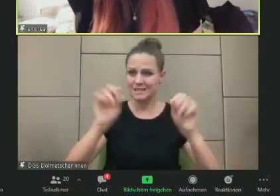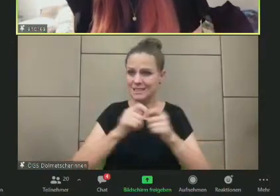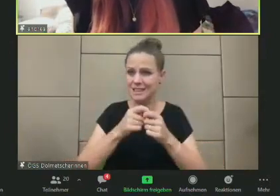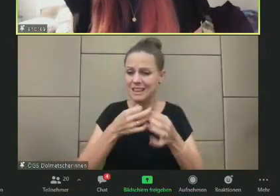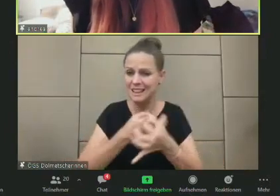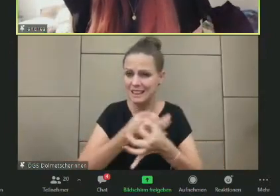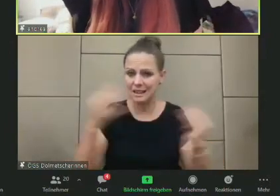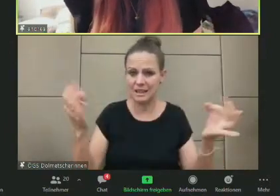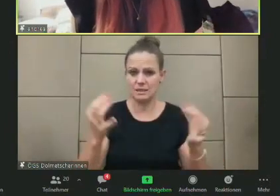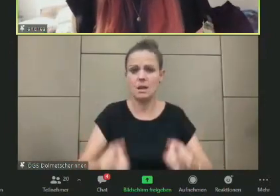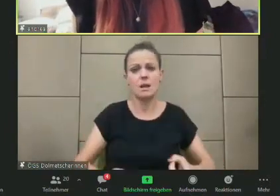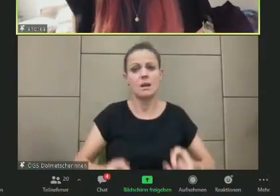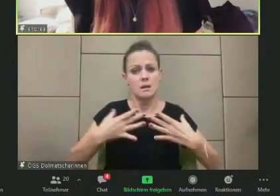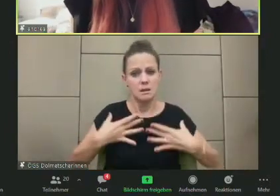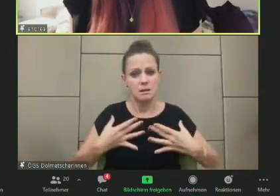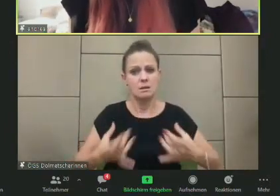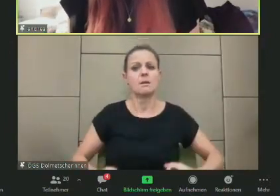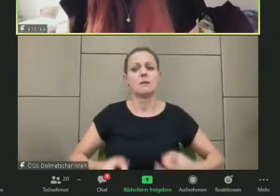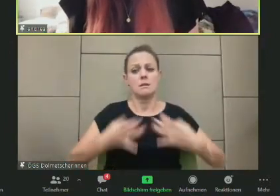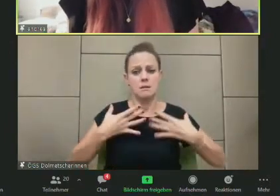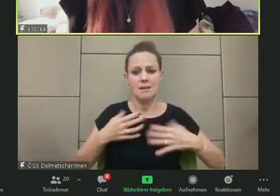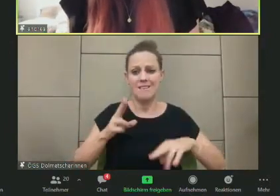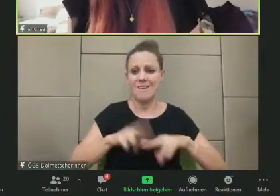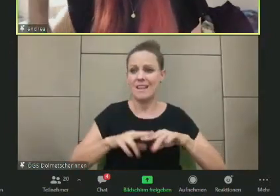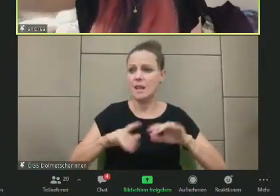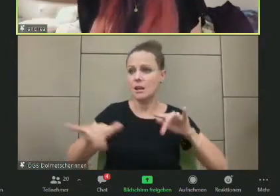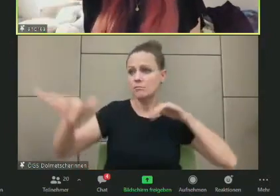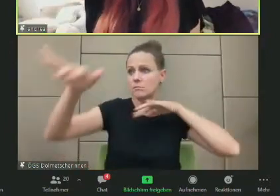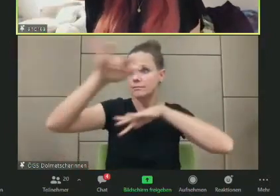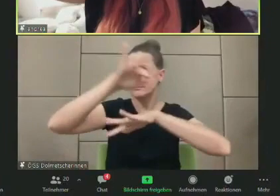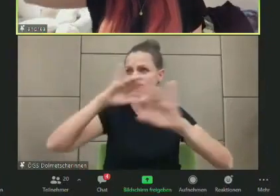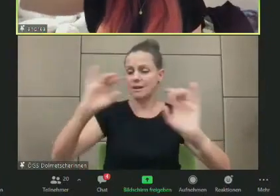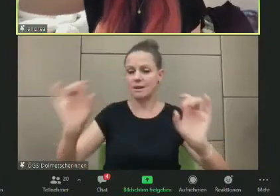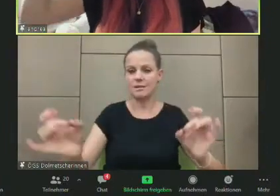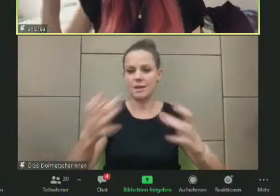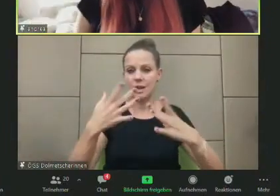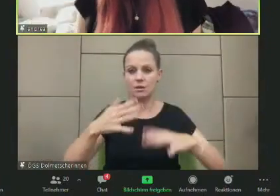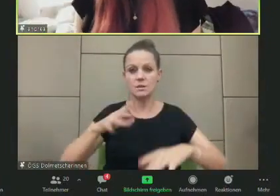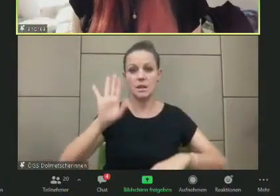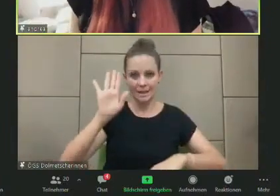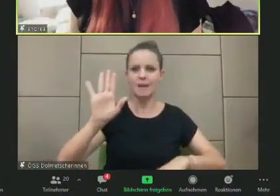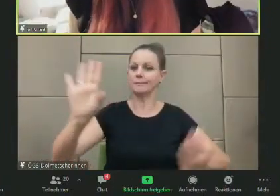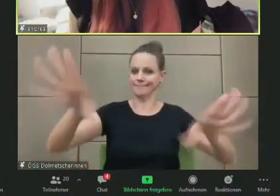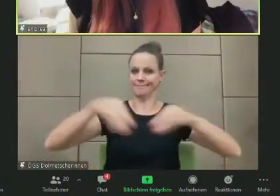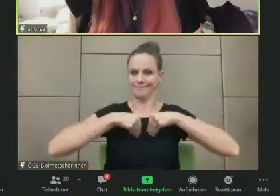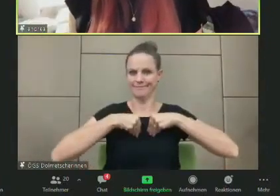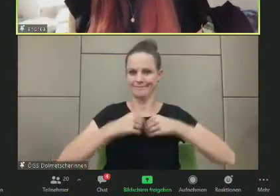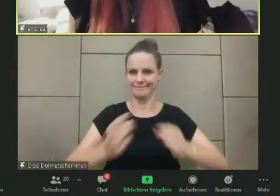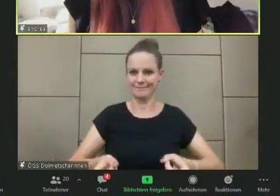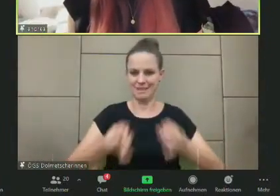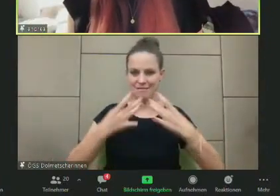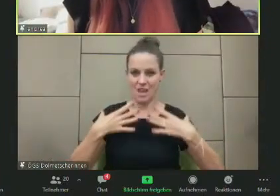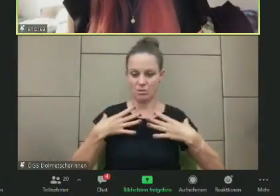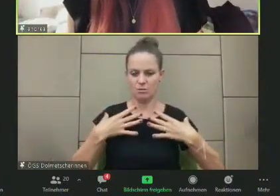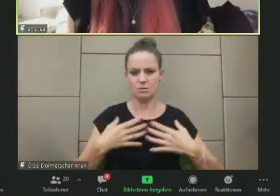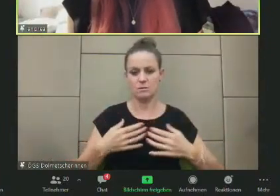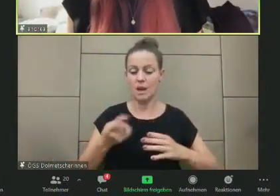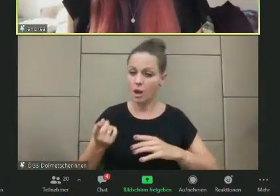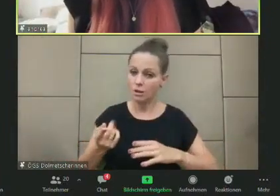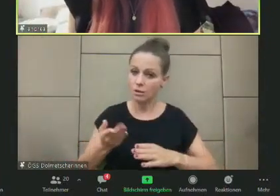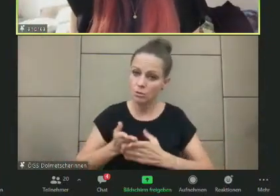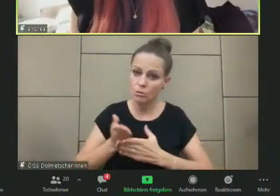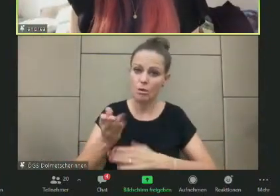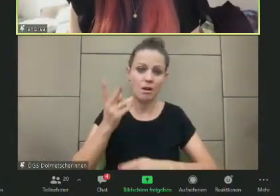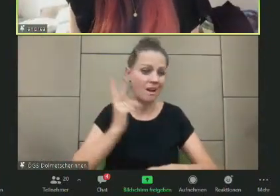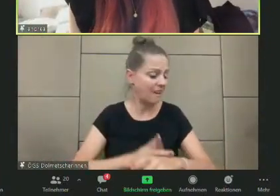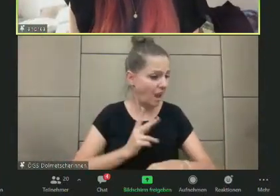dem anderen. Also wenn irgendwo ein Virus in der Luft geschwirrt ist, ich habe gesagt, hier, ich nehme ihn. Ich war einfach ständig krank, ich war schwach